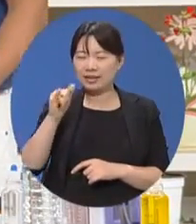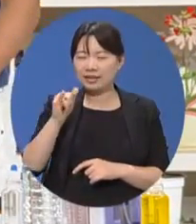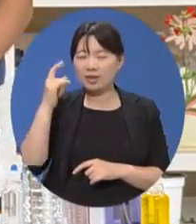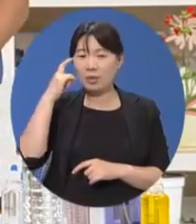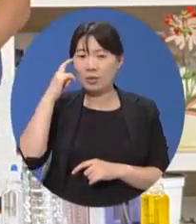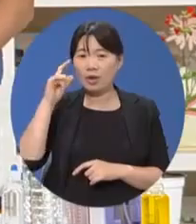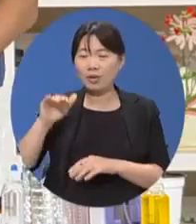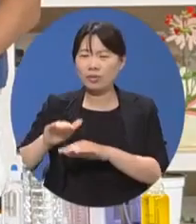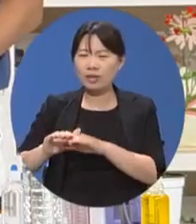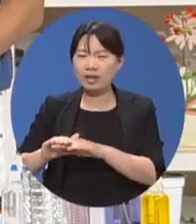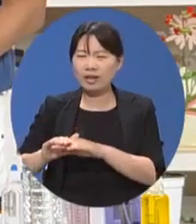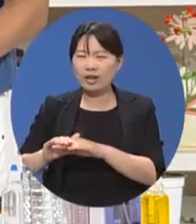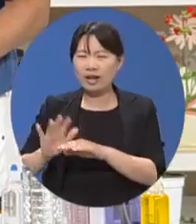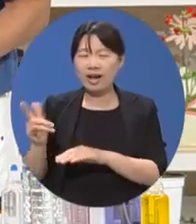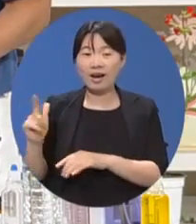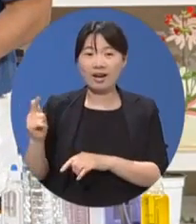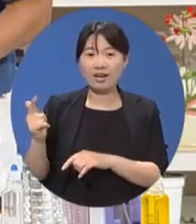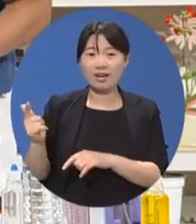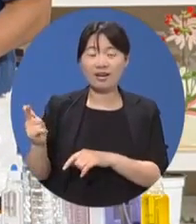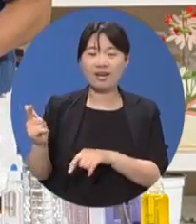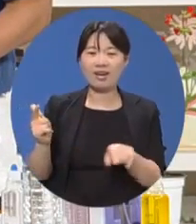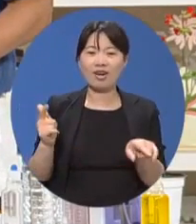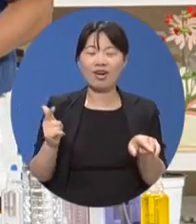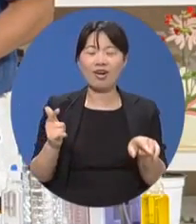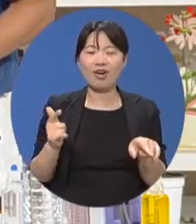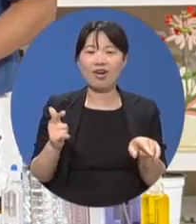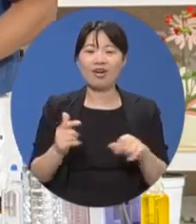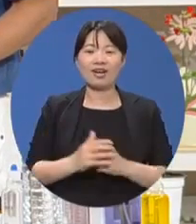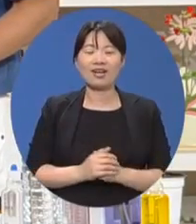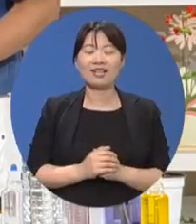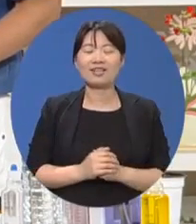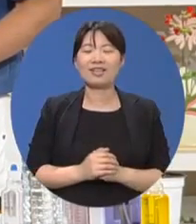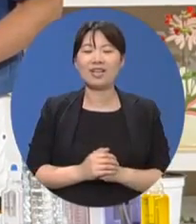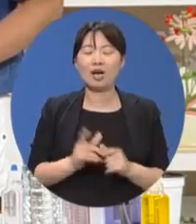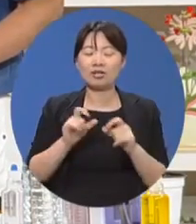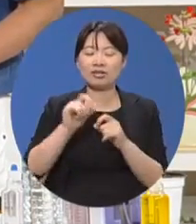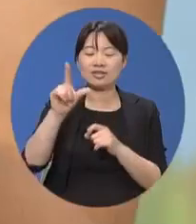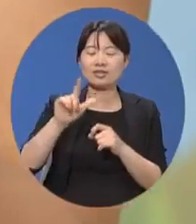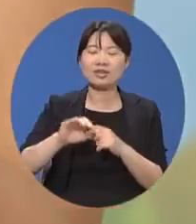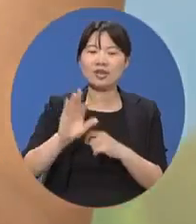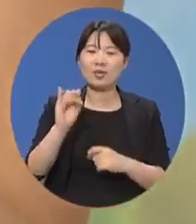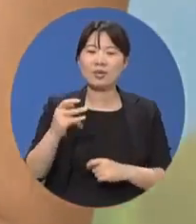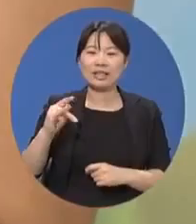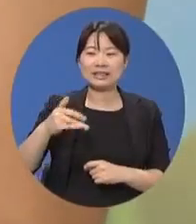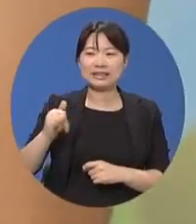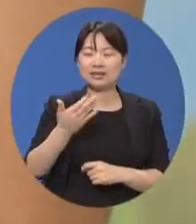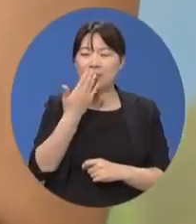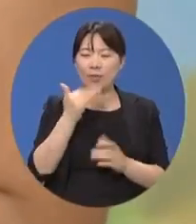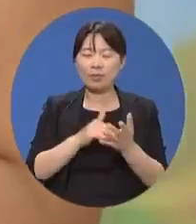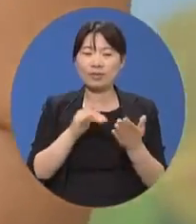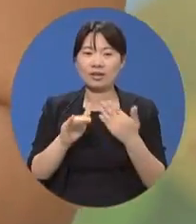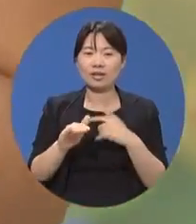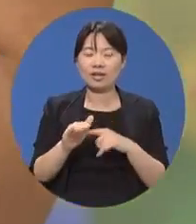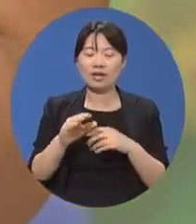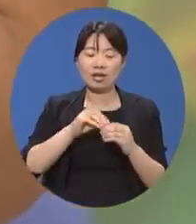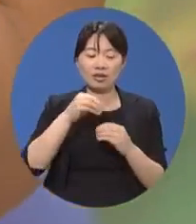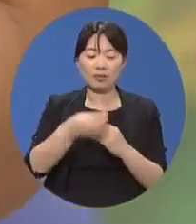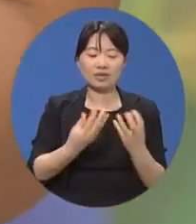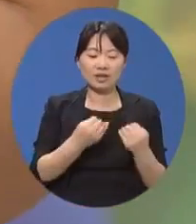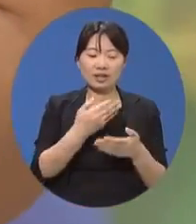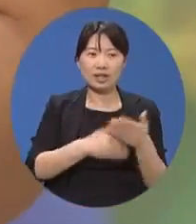안에서 히 아니에요 4 4대 부부 오렌지 먹고 나면 이렇게 껍질 돼 많이